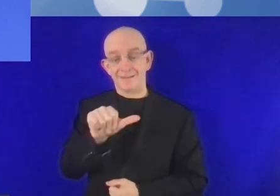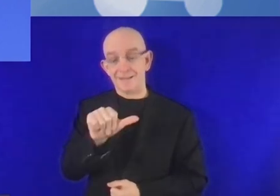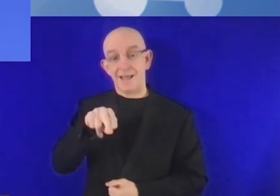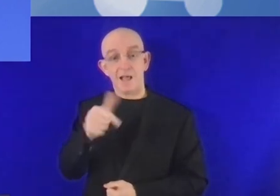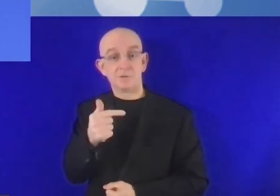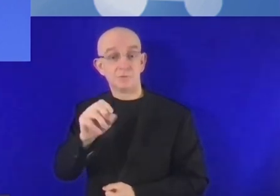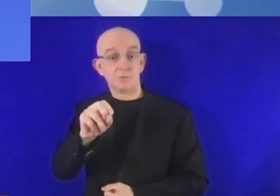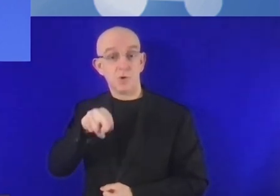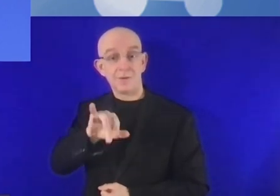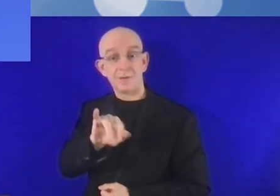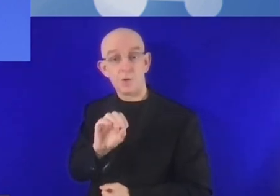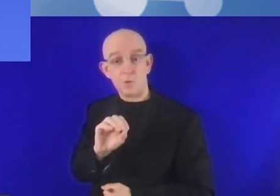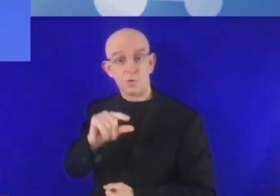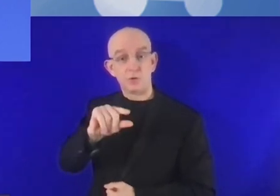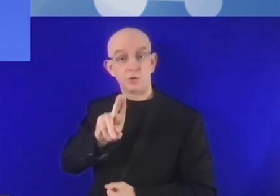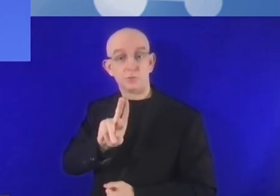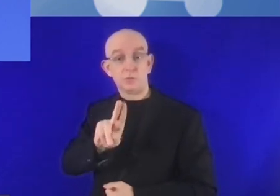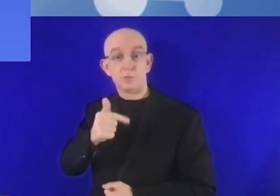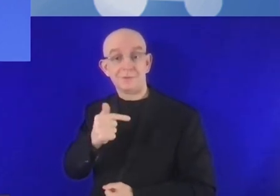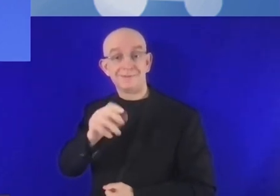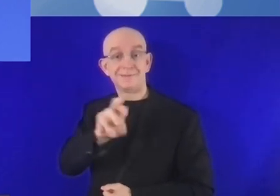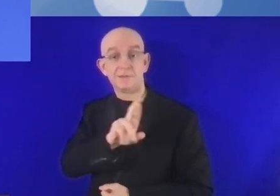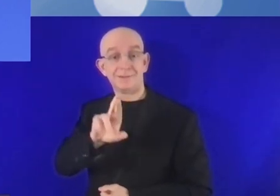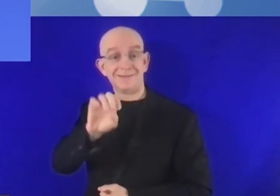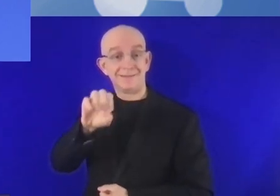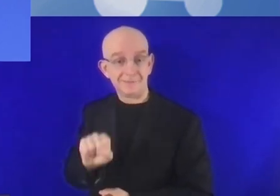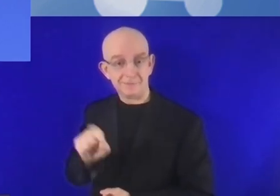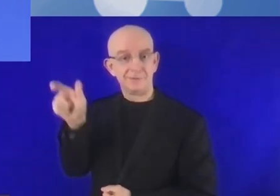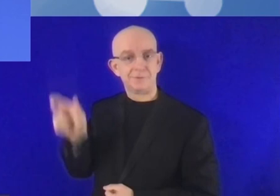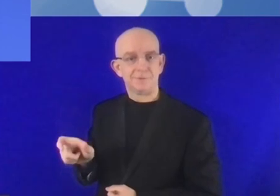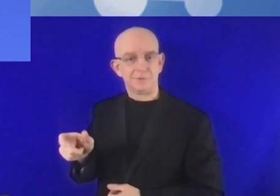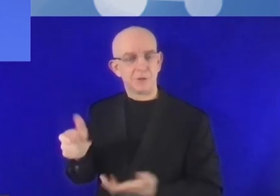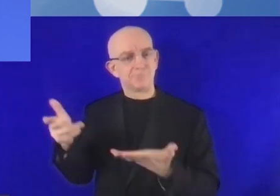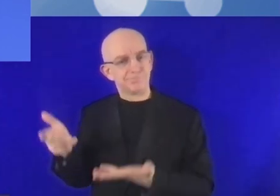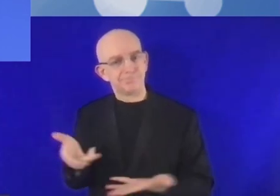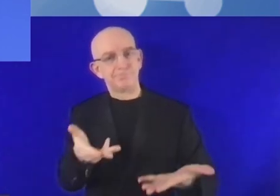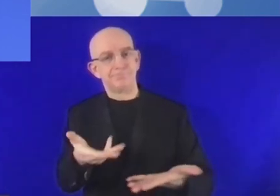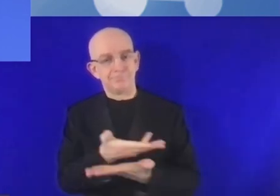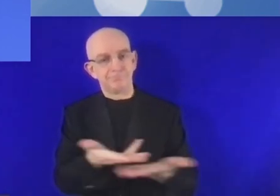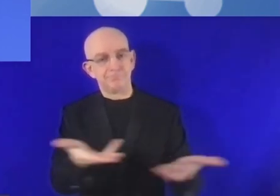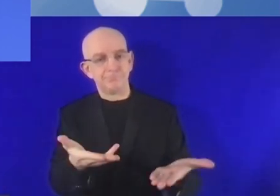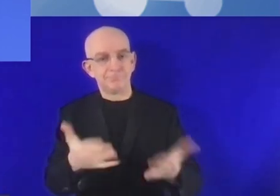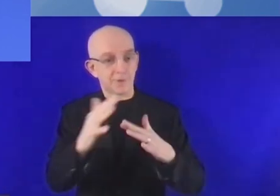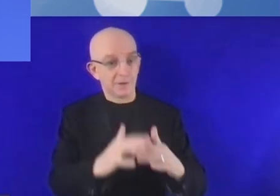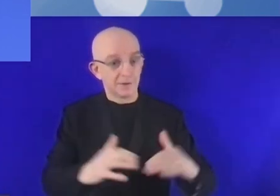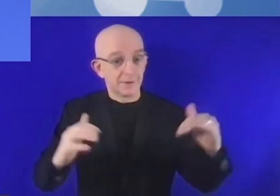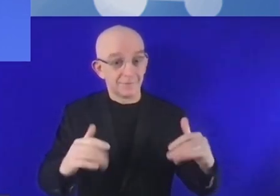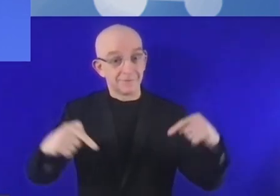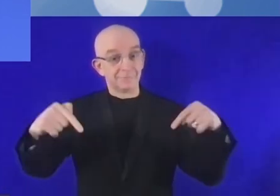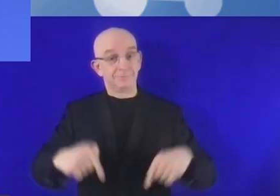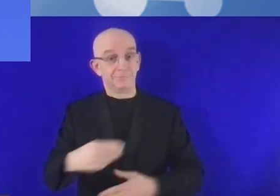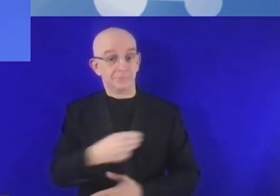rządowi Rzeczypospolitej Polskiej. Serdeczne podziękowania składam na ręce prezydenta Andrzeja